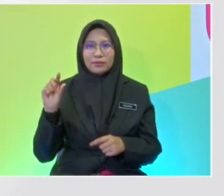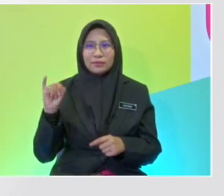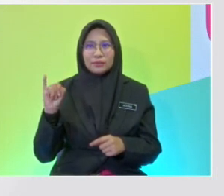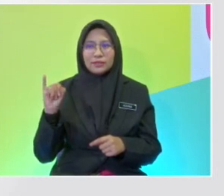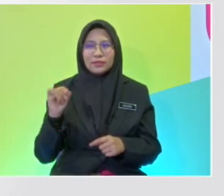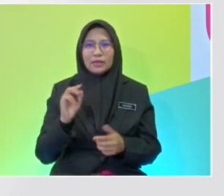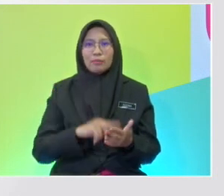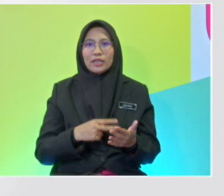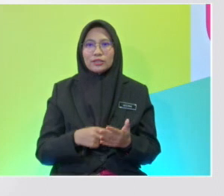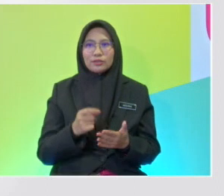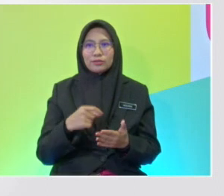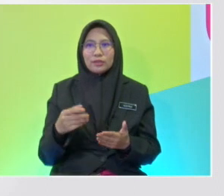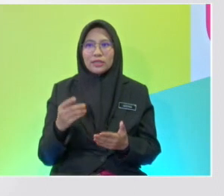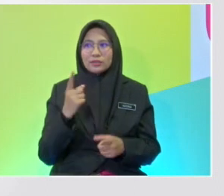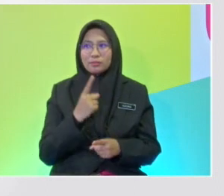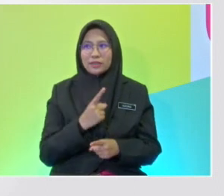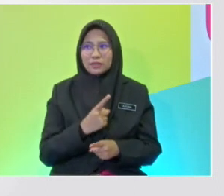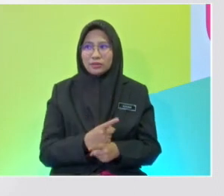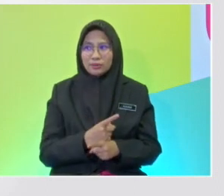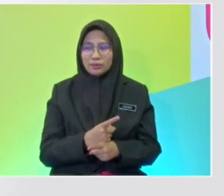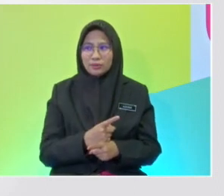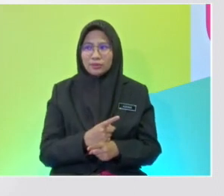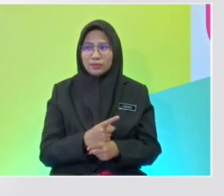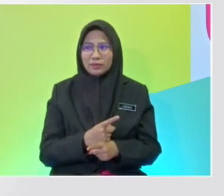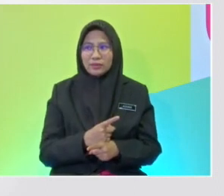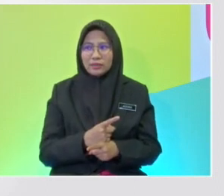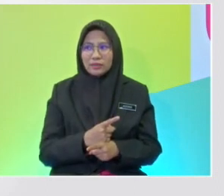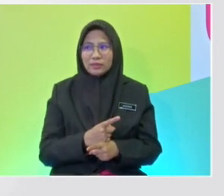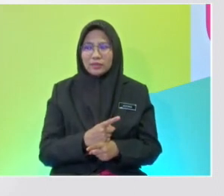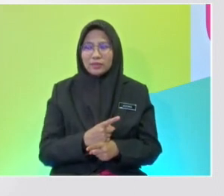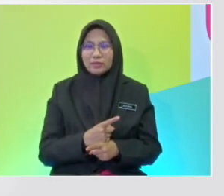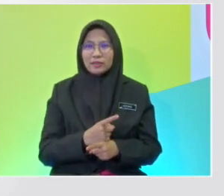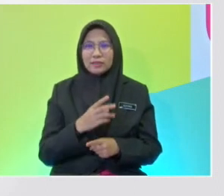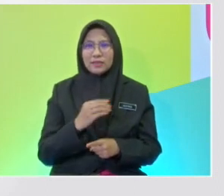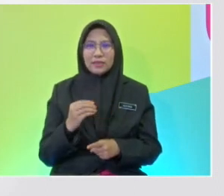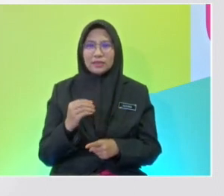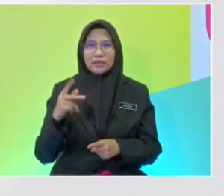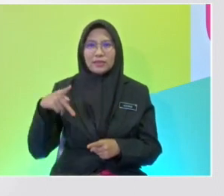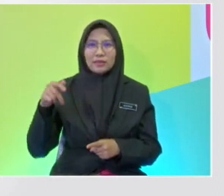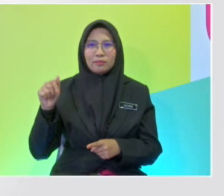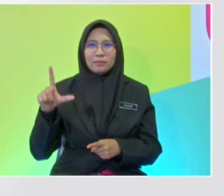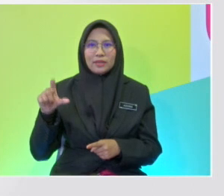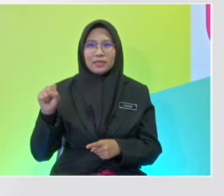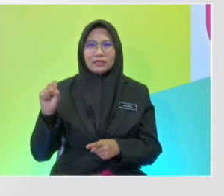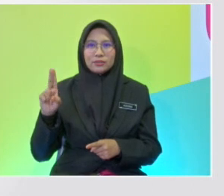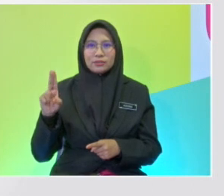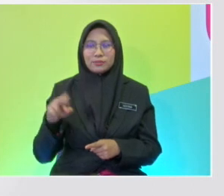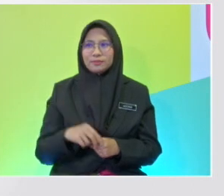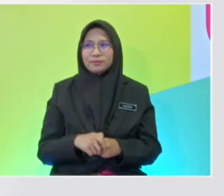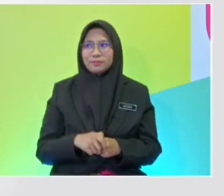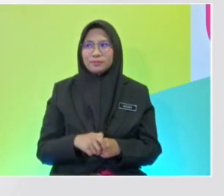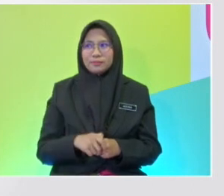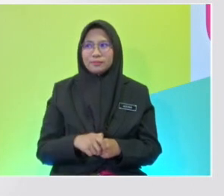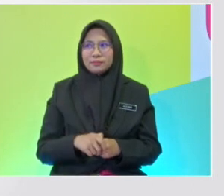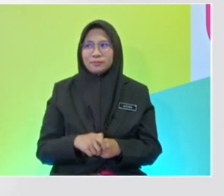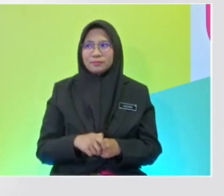pernyataan definisi E5 macam media yang betul dan faso yang tidak berkaitan pada ruang Japan